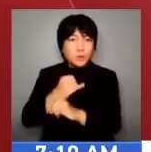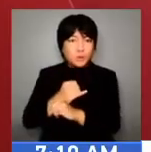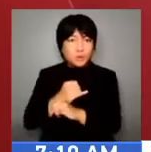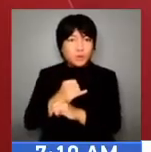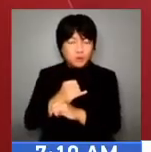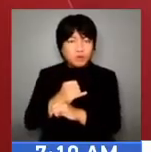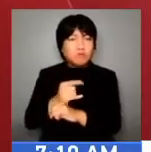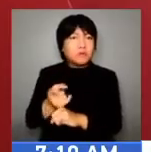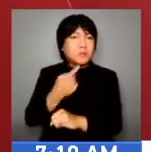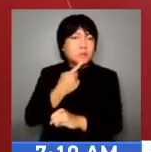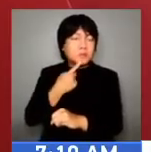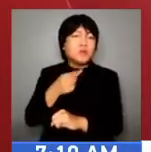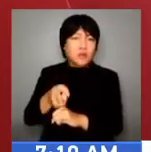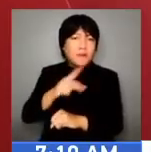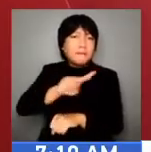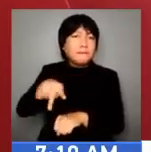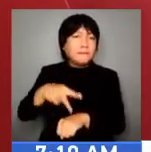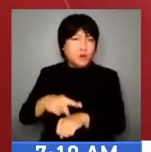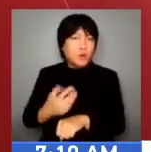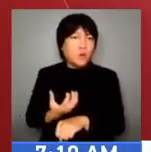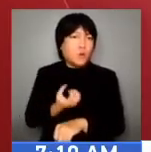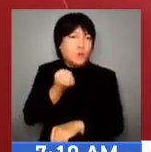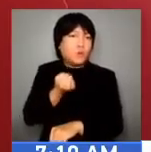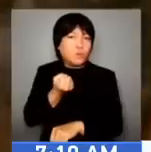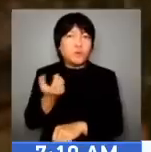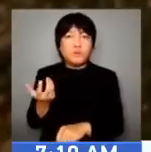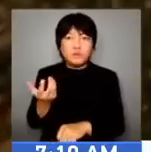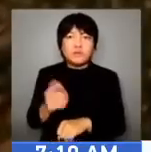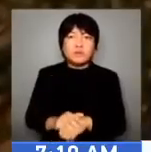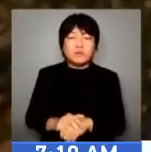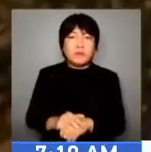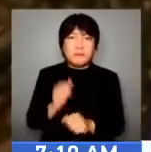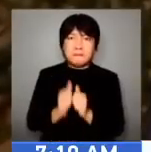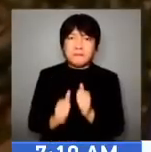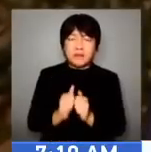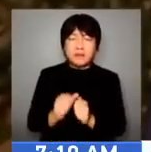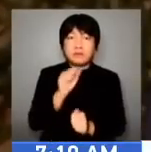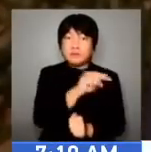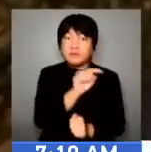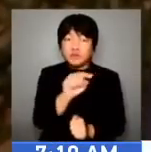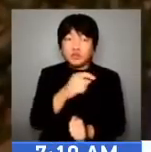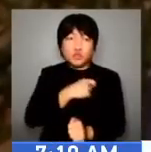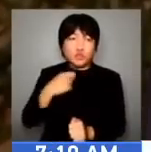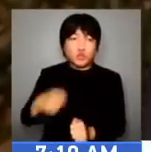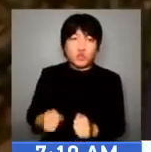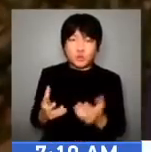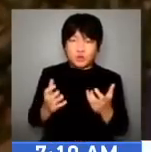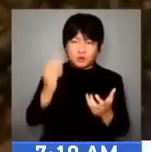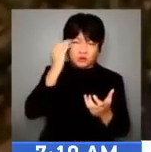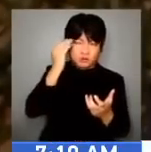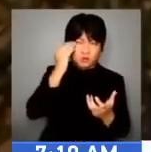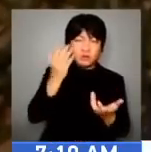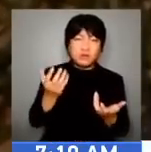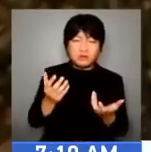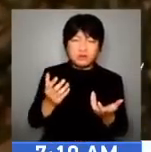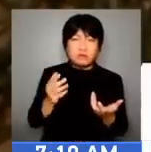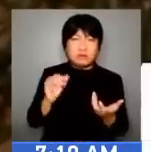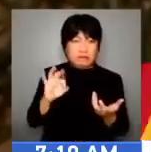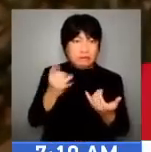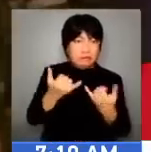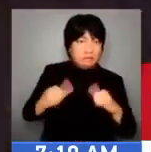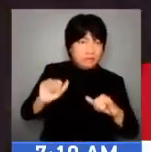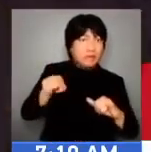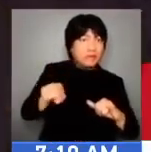to render that case a piece of fresh paper. Hindi rin naniniwala si dating Supreme Court Senior Associate Justice